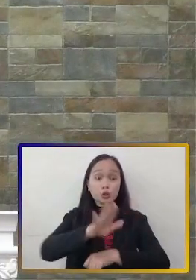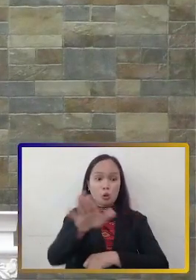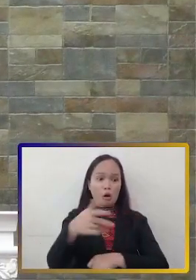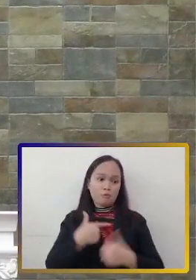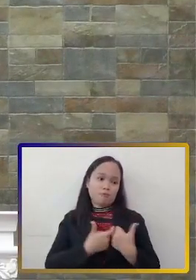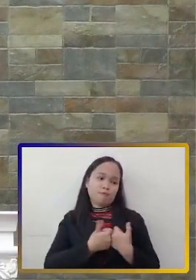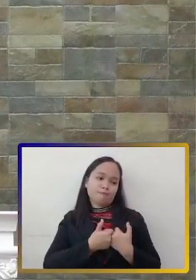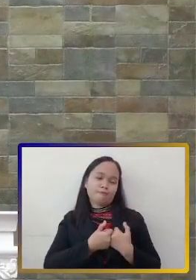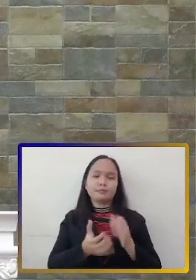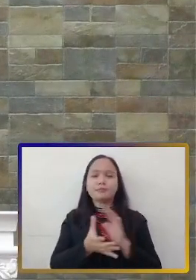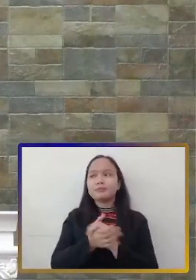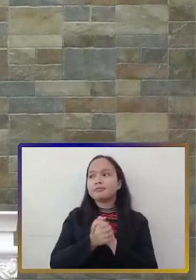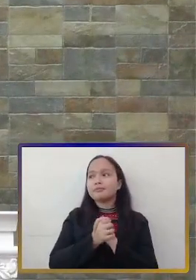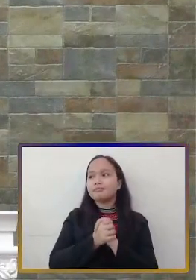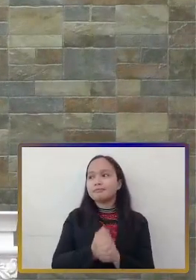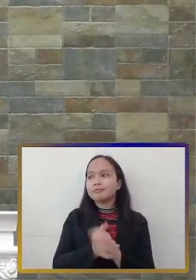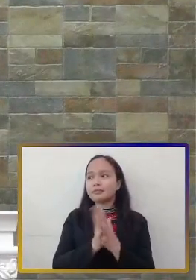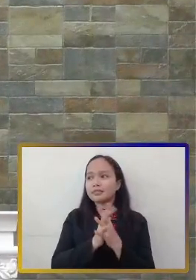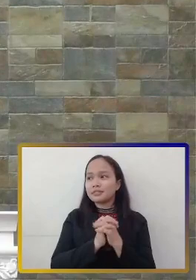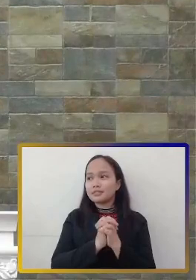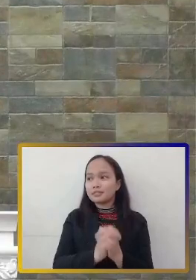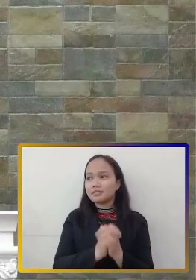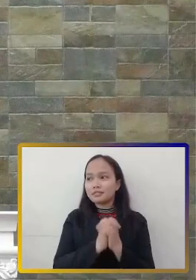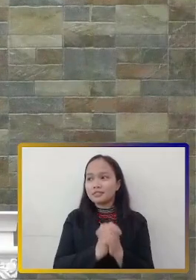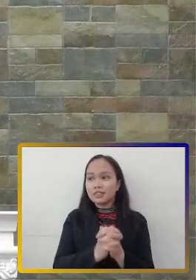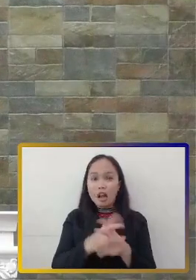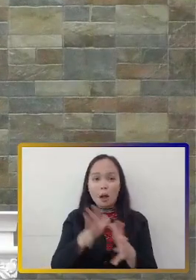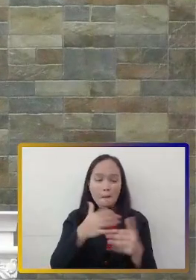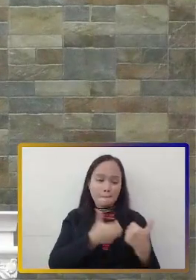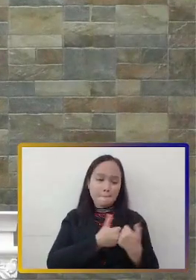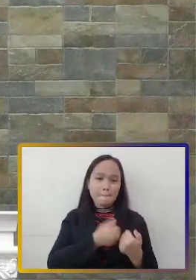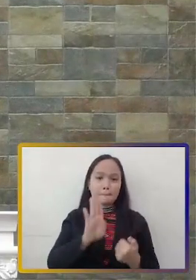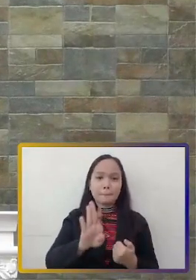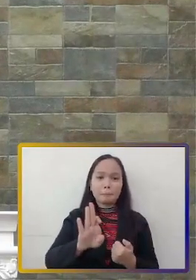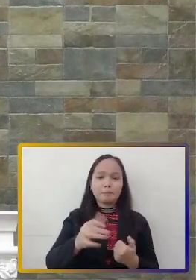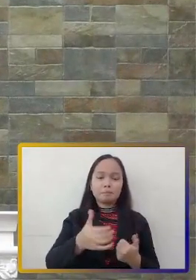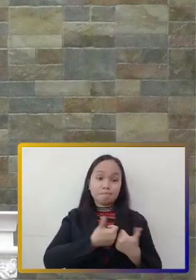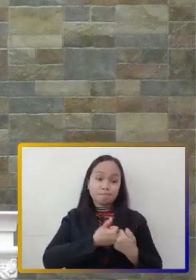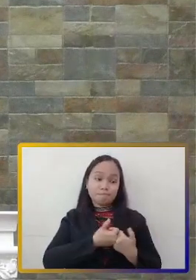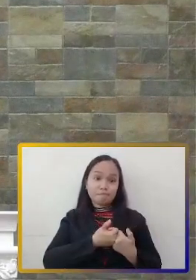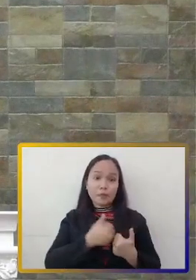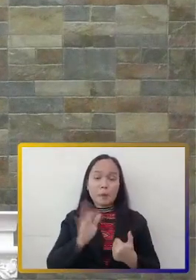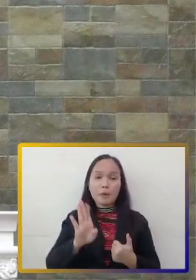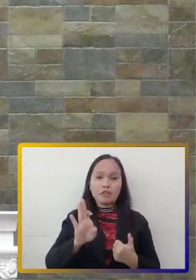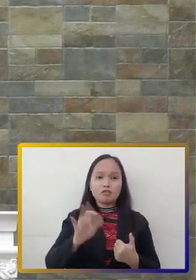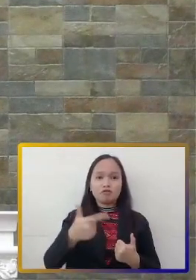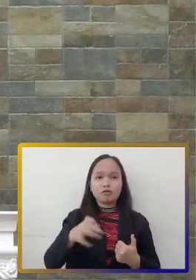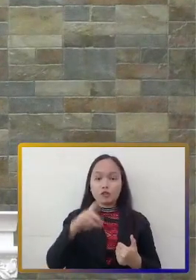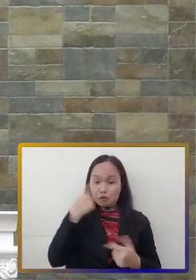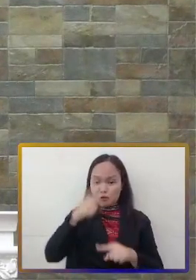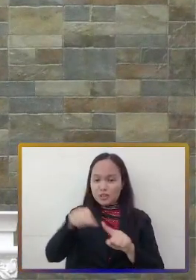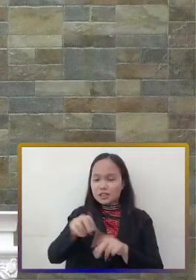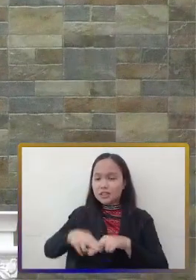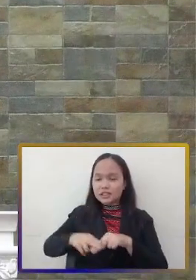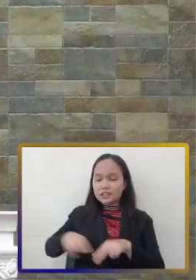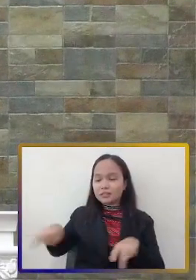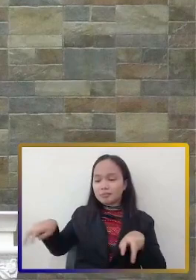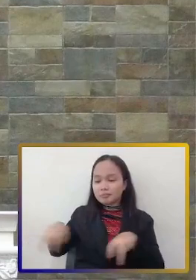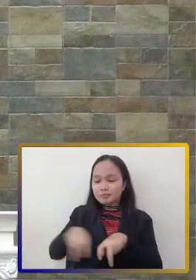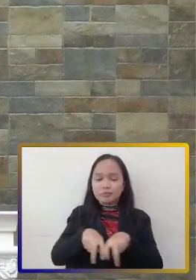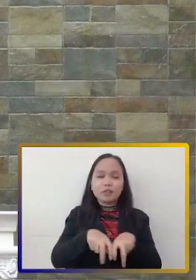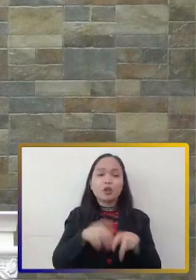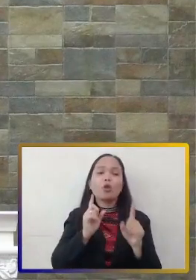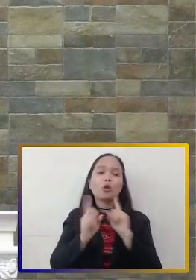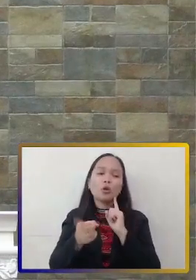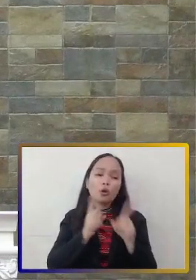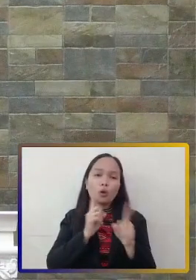girlfriend, naka-holding hands niya, na wala kayong ibang iniisip, kundi habang nandiyan kayo sa upuan, nag-uusap-usap kayo,